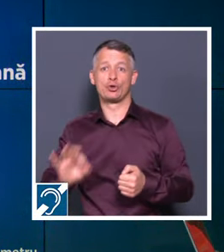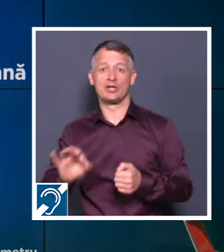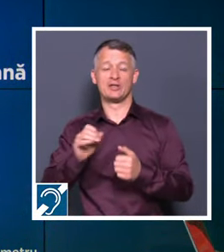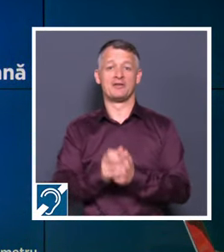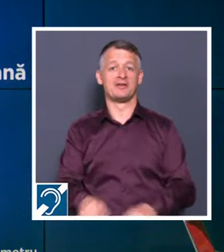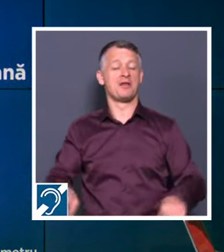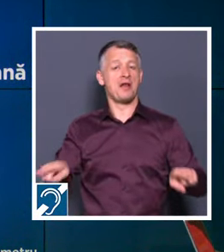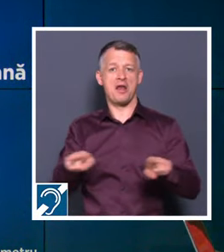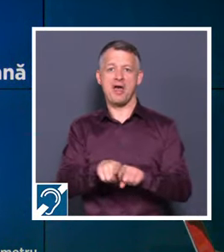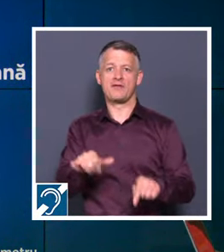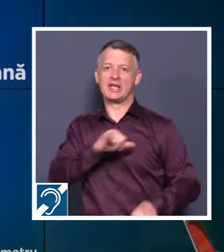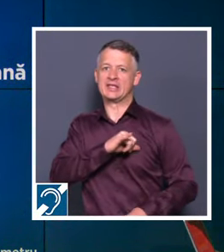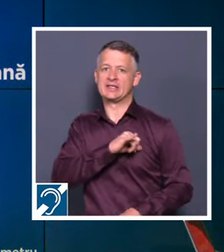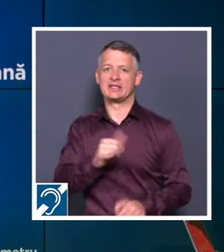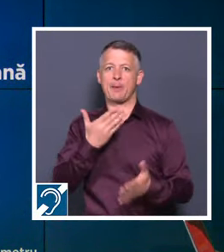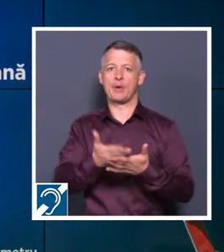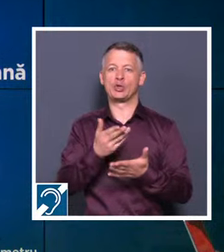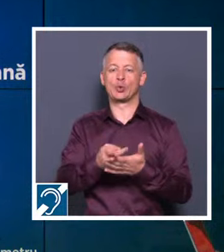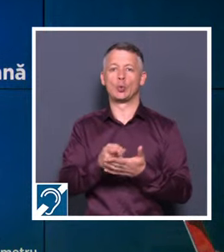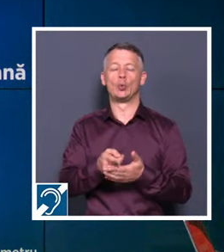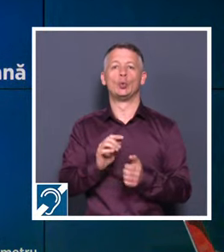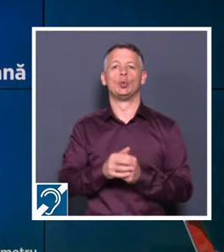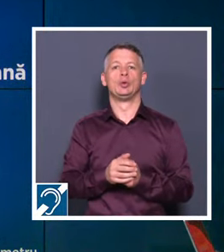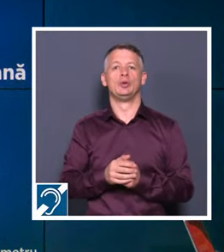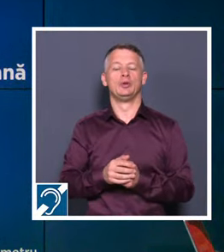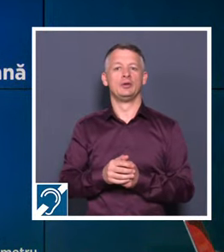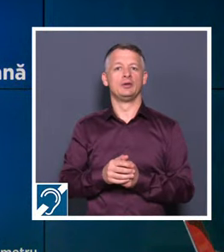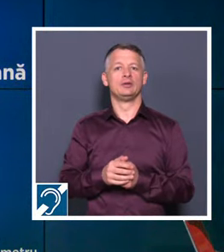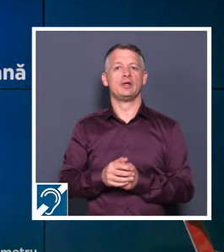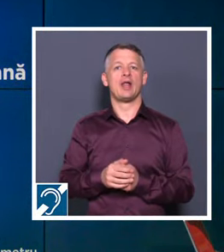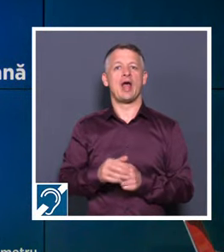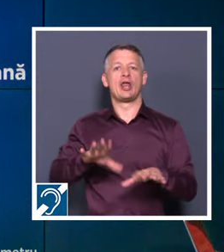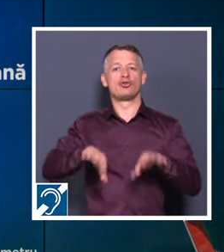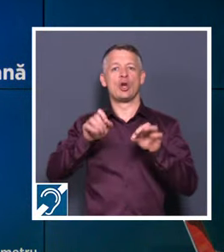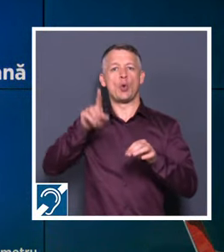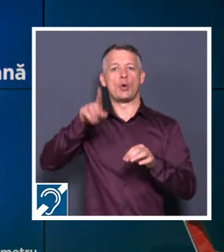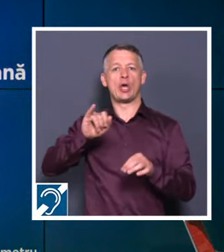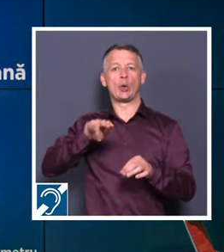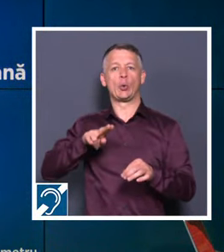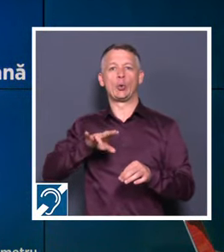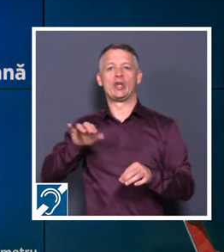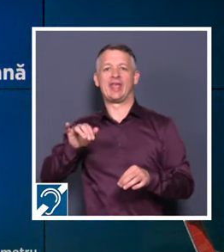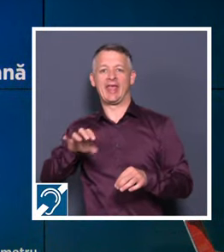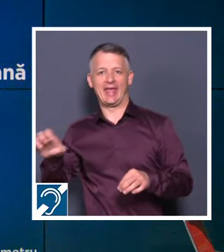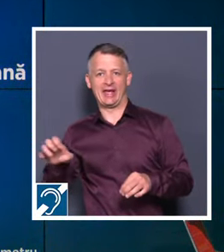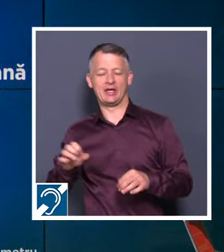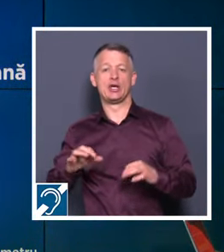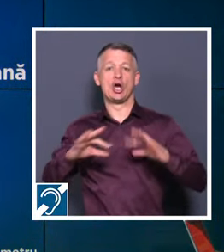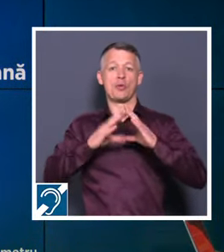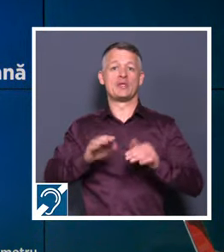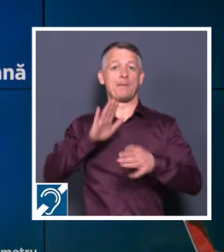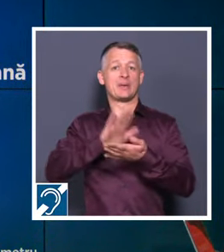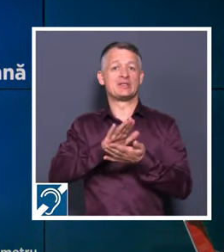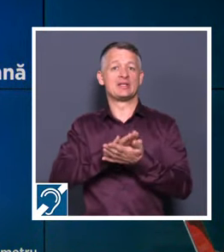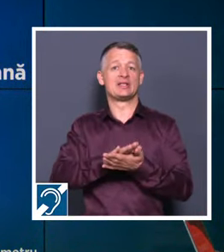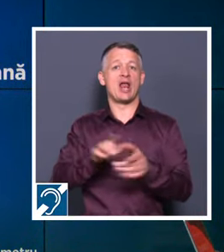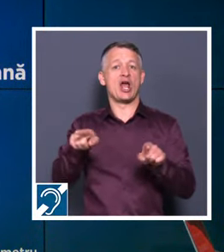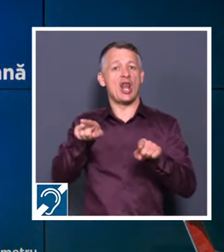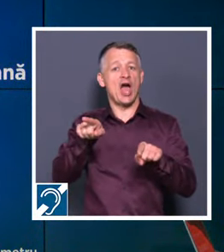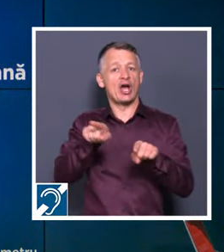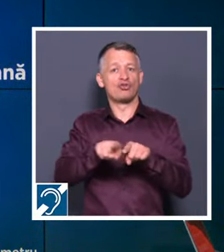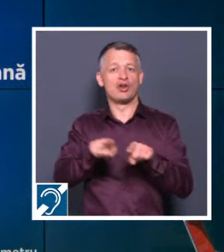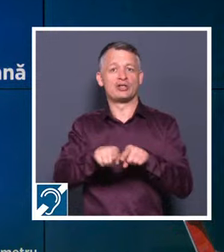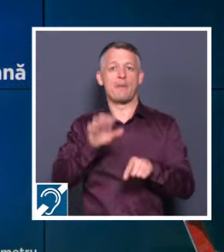sunt interesați de alegerile din luna iunie. În România s-a păstrat același procent ca în toamna anului